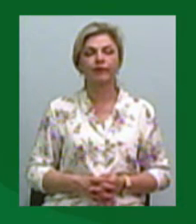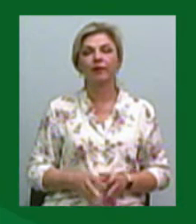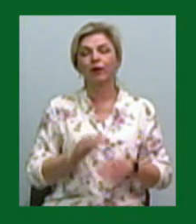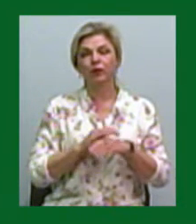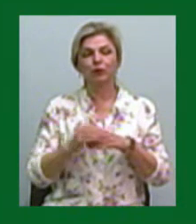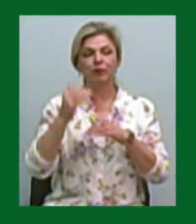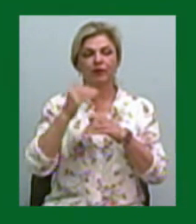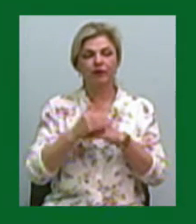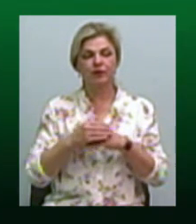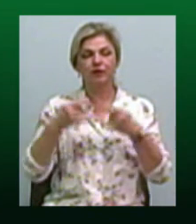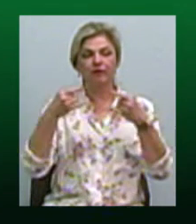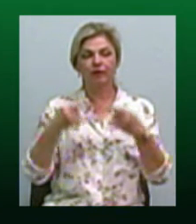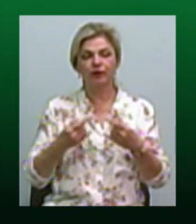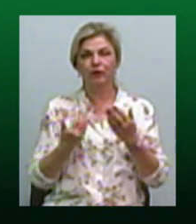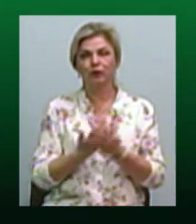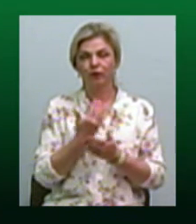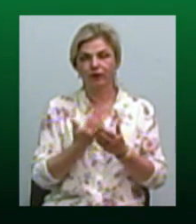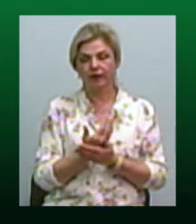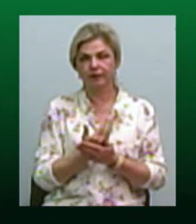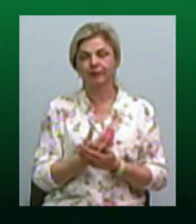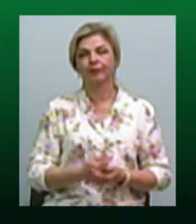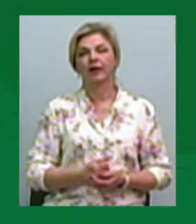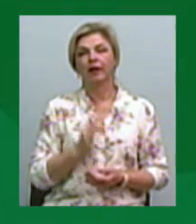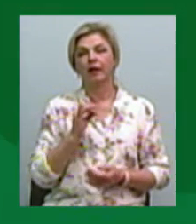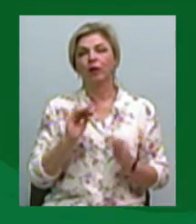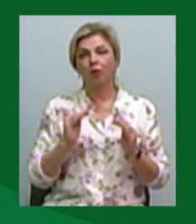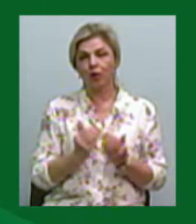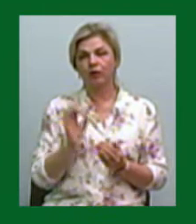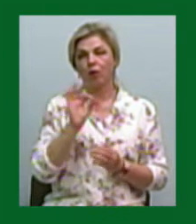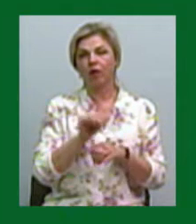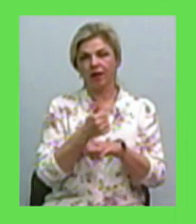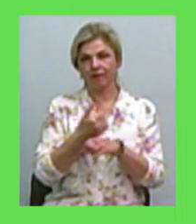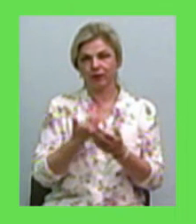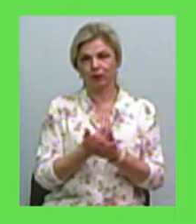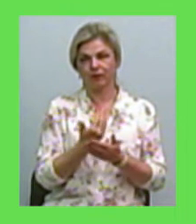Добрий вечір. В ефірі новини. В студії працює Олександр Гордієнко. І далі коротко про головне.